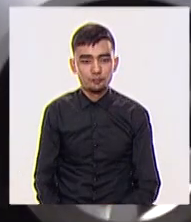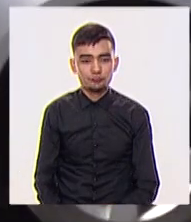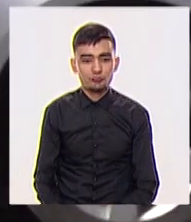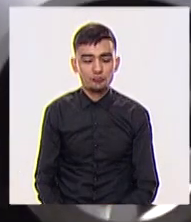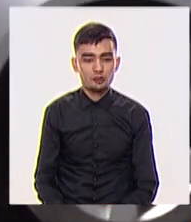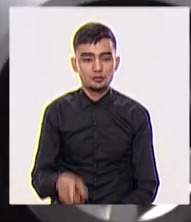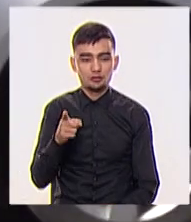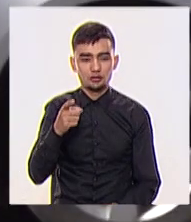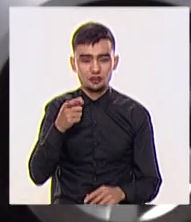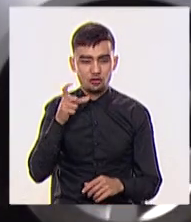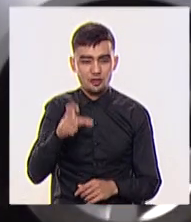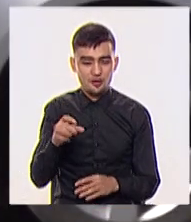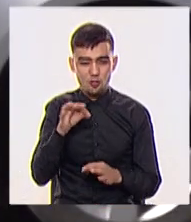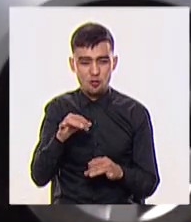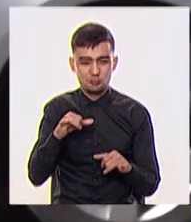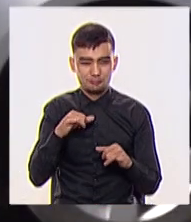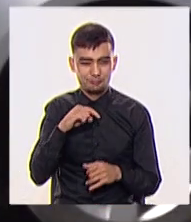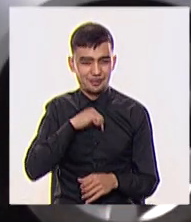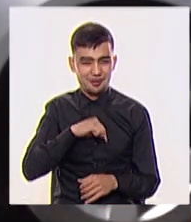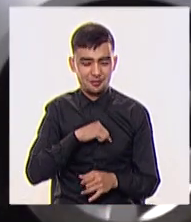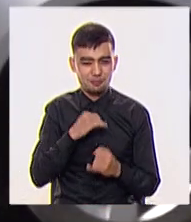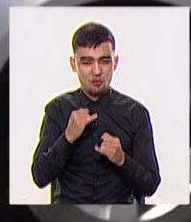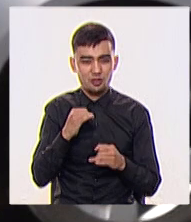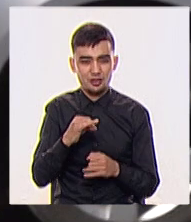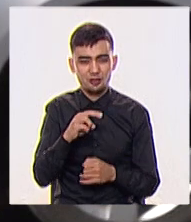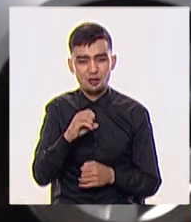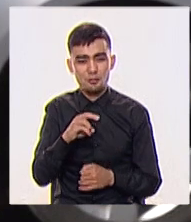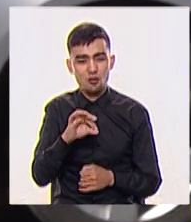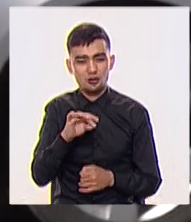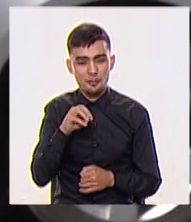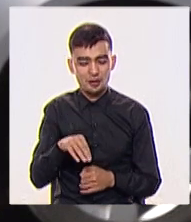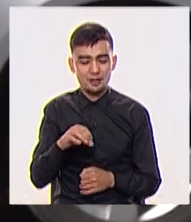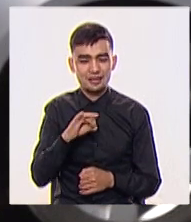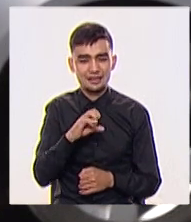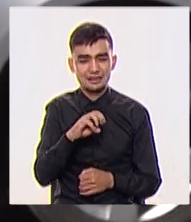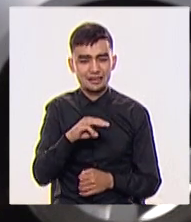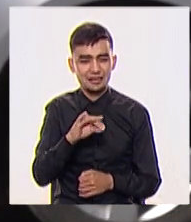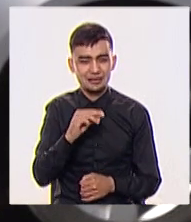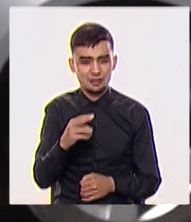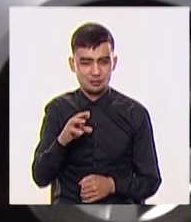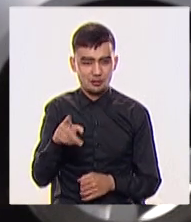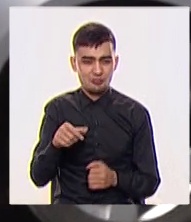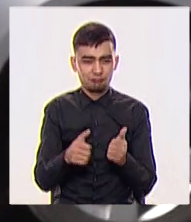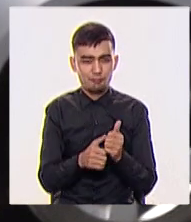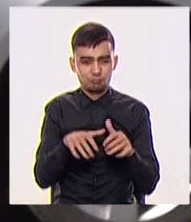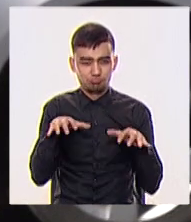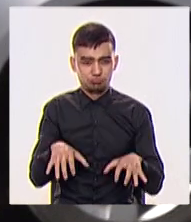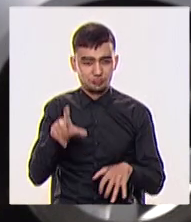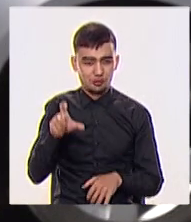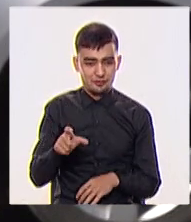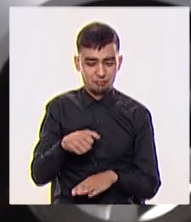Оксы дисциплинарный комиссияның департамент юстиции несі председателі